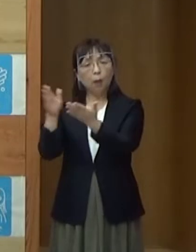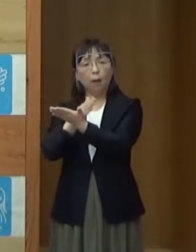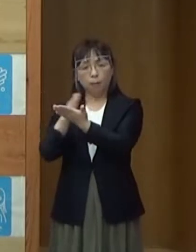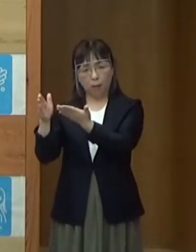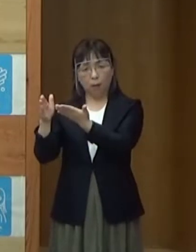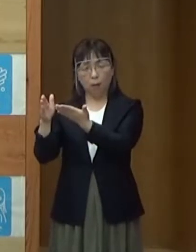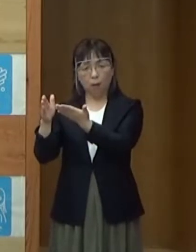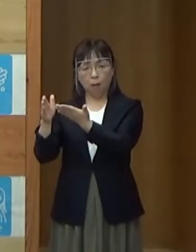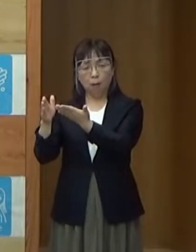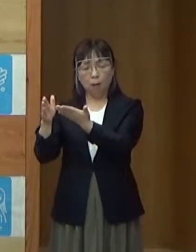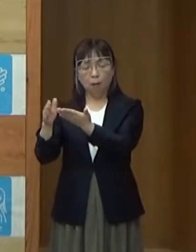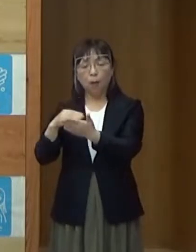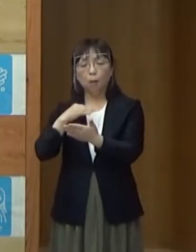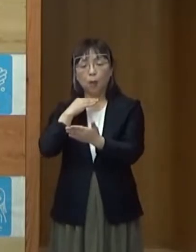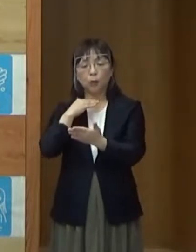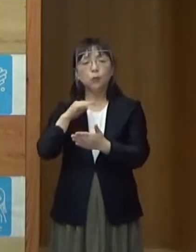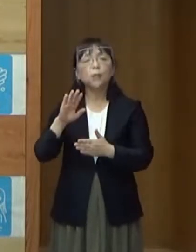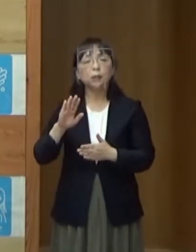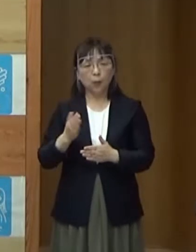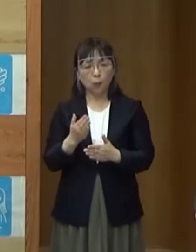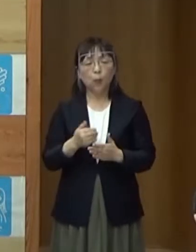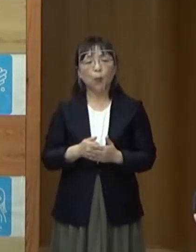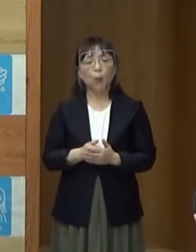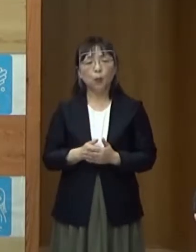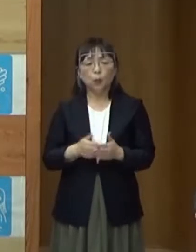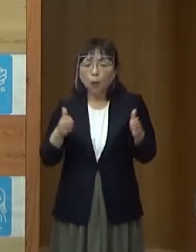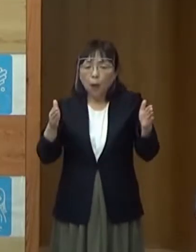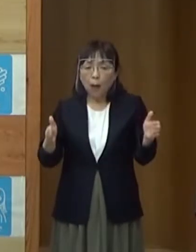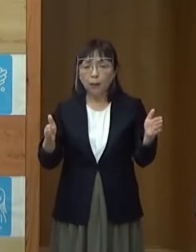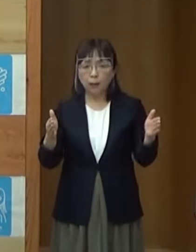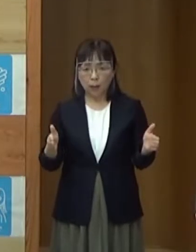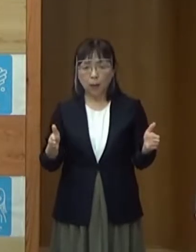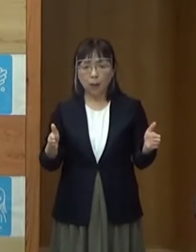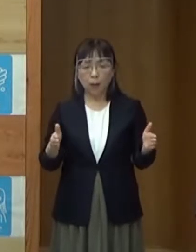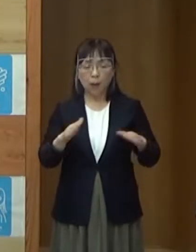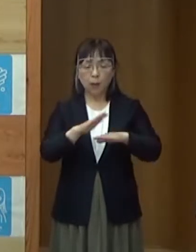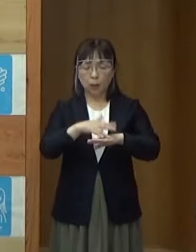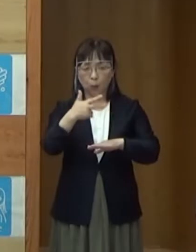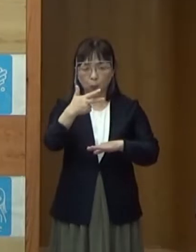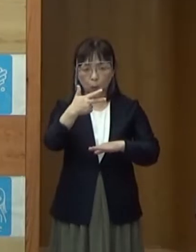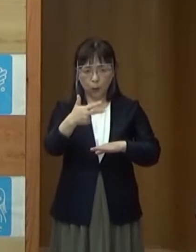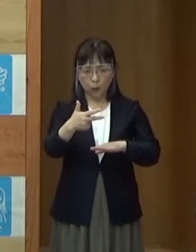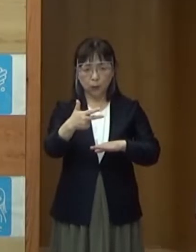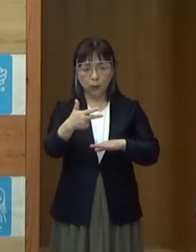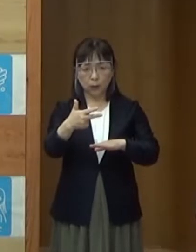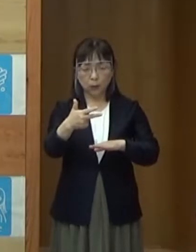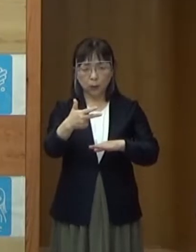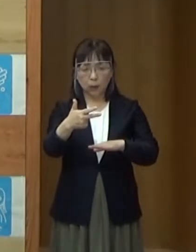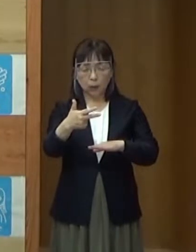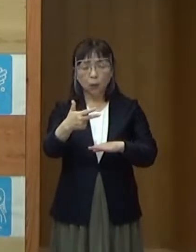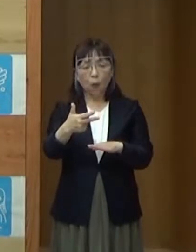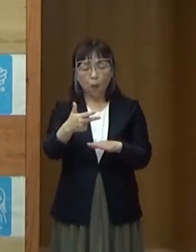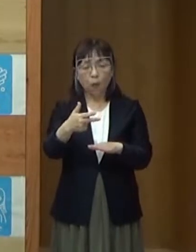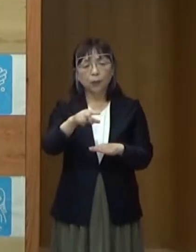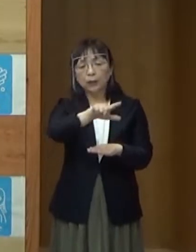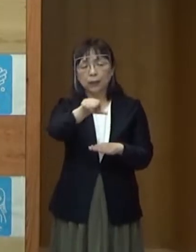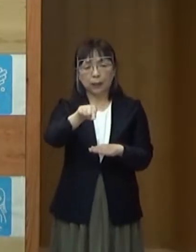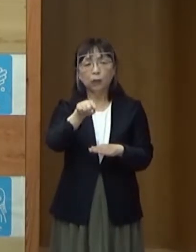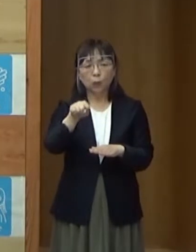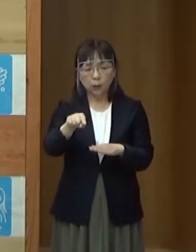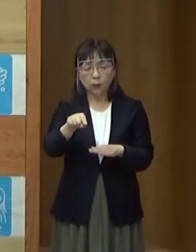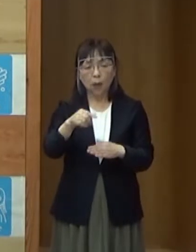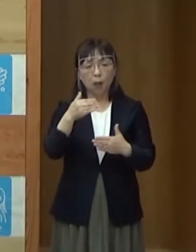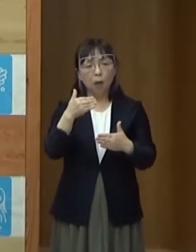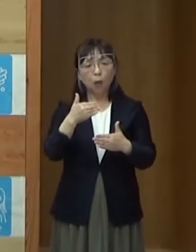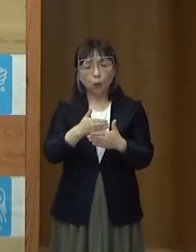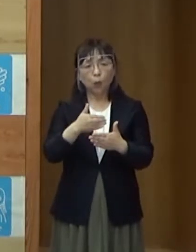されることになりますので、それまでの間札幌市を重点地域とした独自の対策